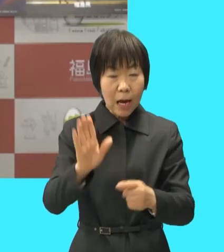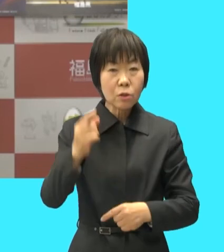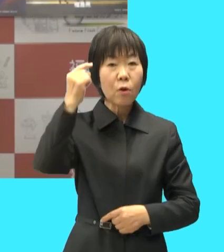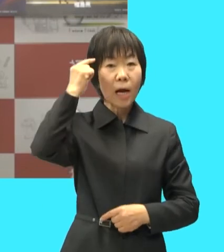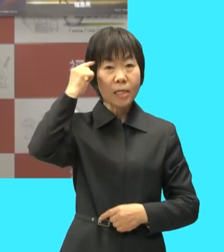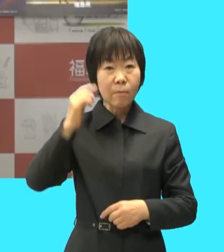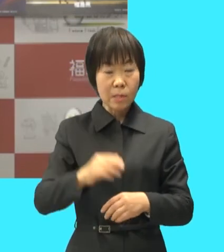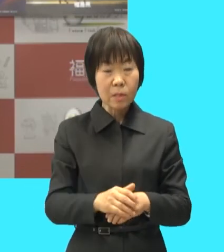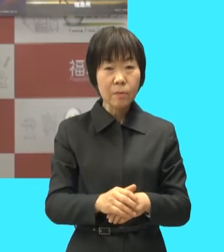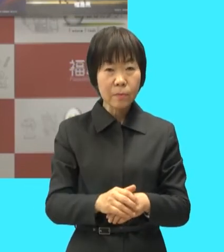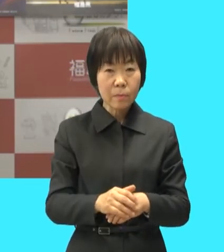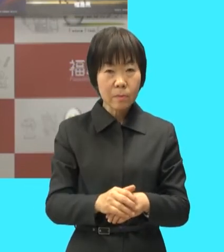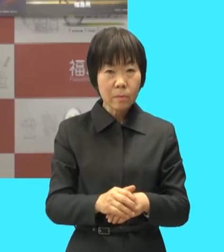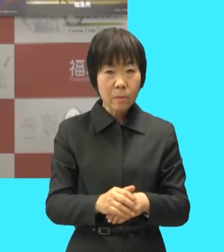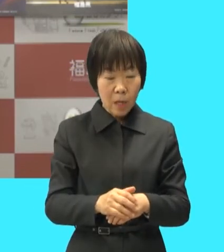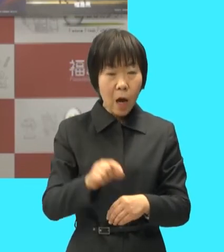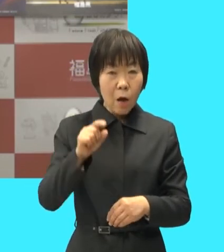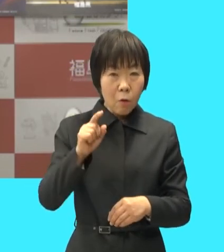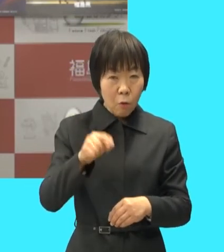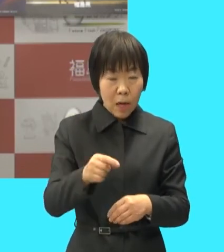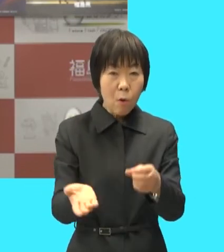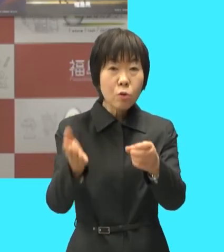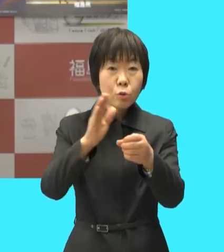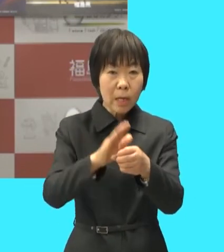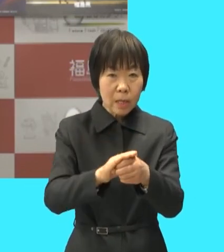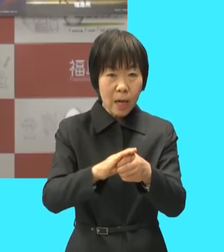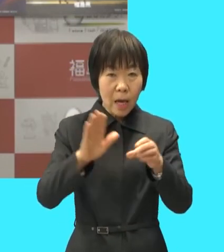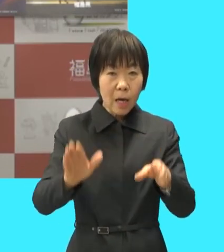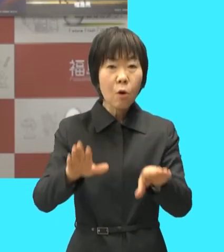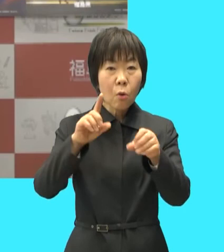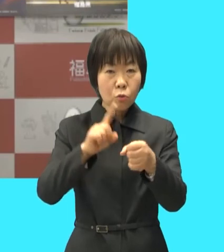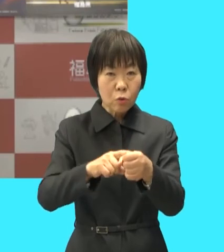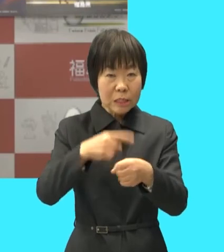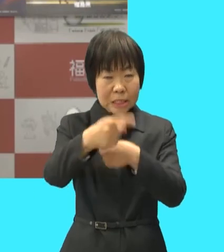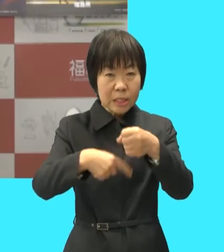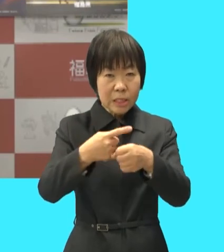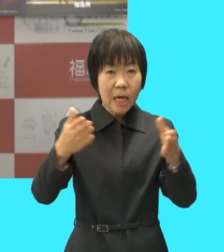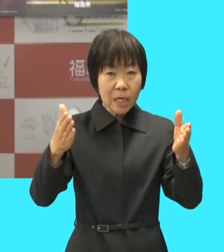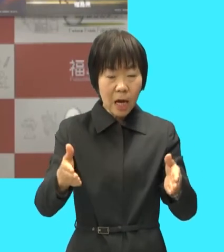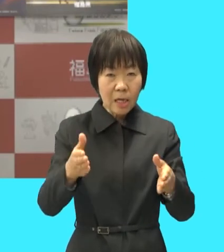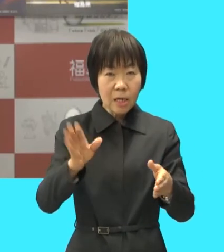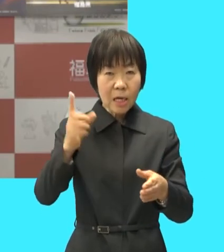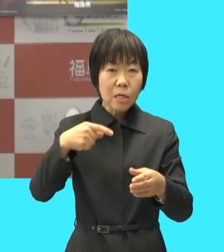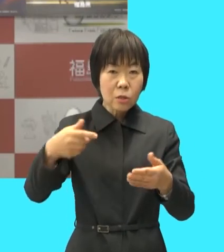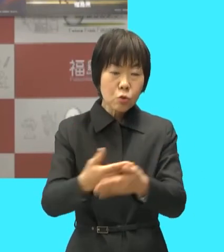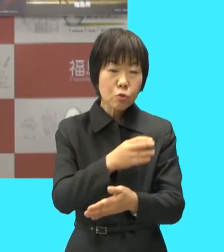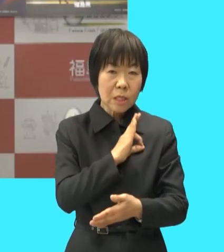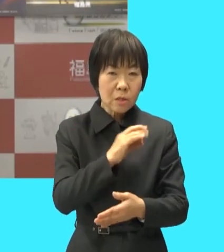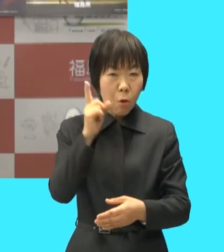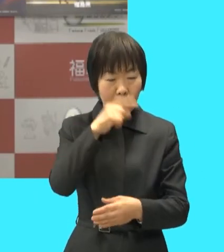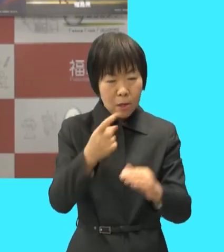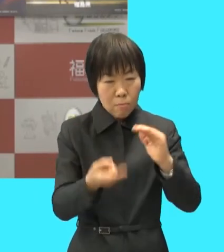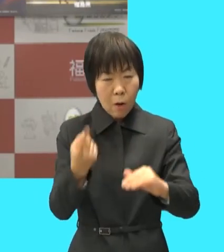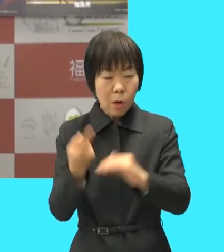ております。またこういった案件も含め今年1年県職員の不祥事の問題というものがございました